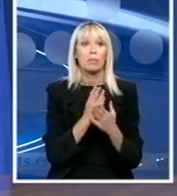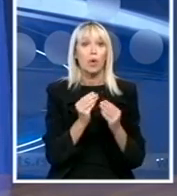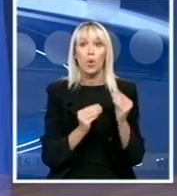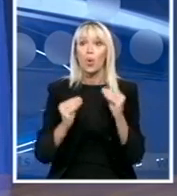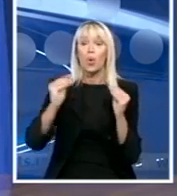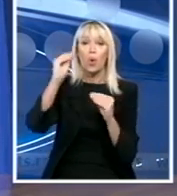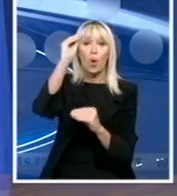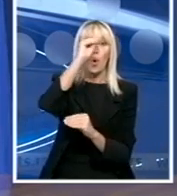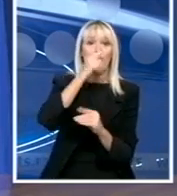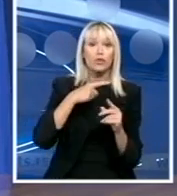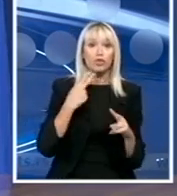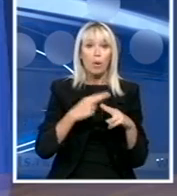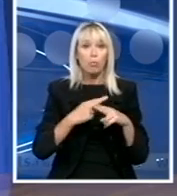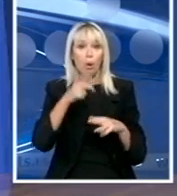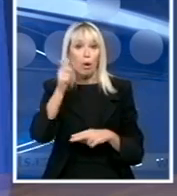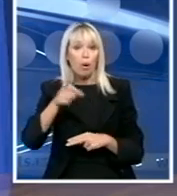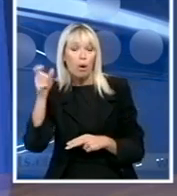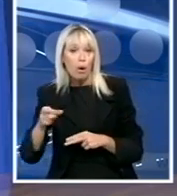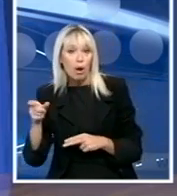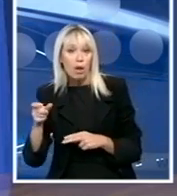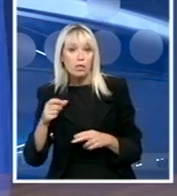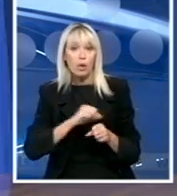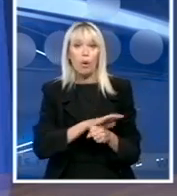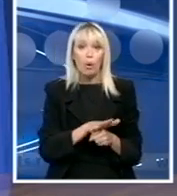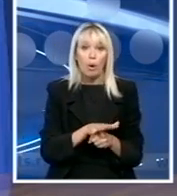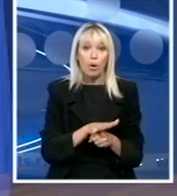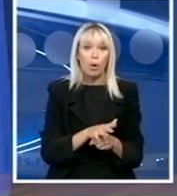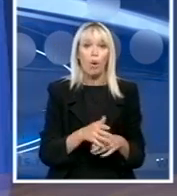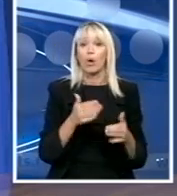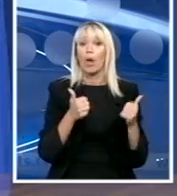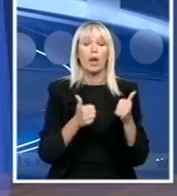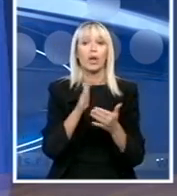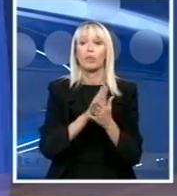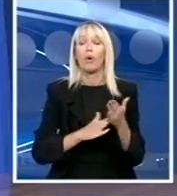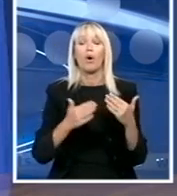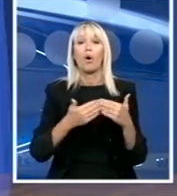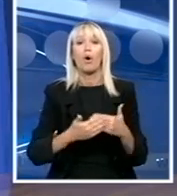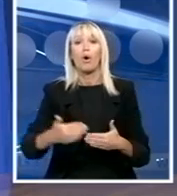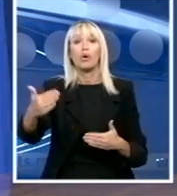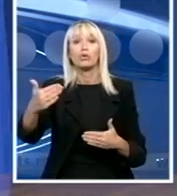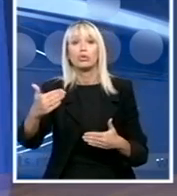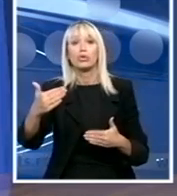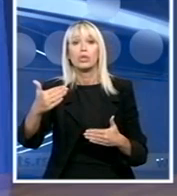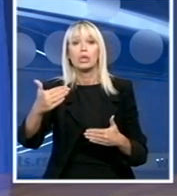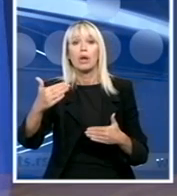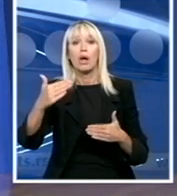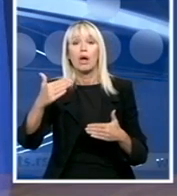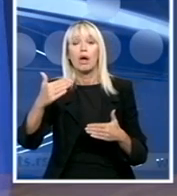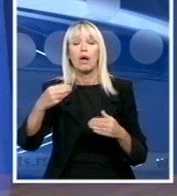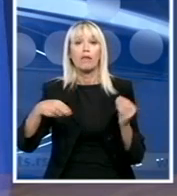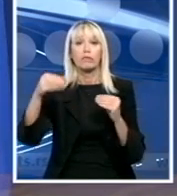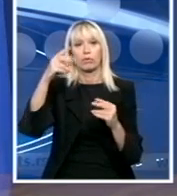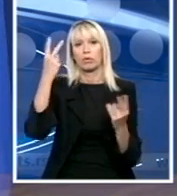imamo pogoršanje epidemiološke situacije i da ulazimo u sasvim suprotnom pravcu da se podiže ta aktivnost,